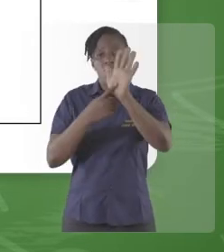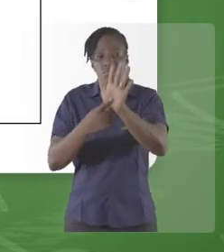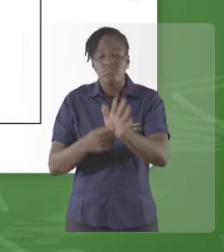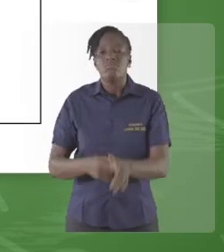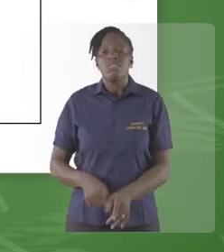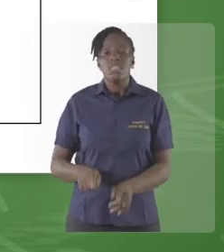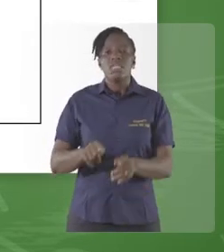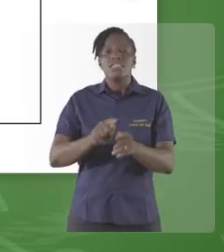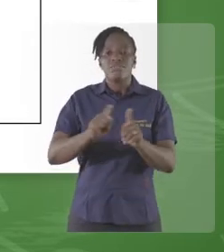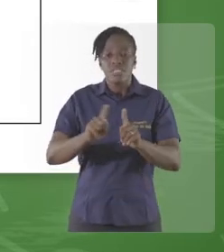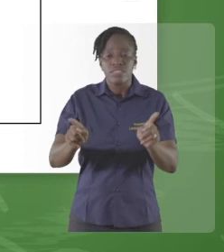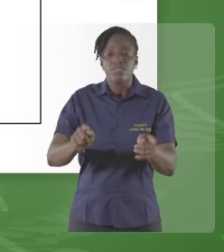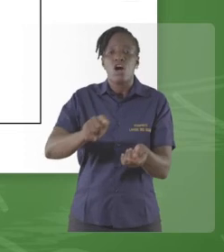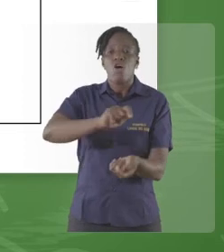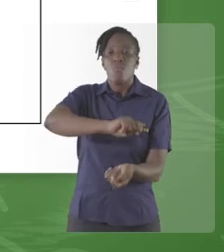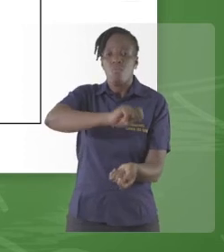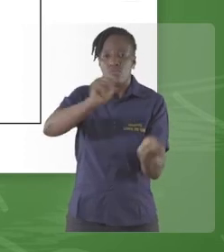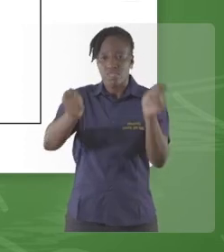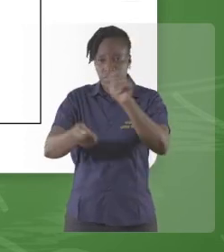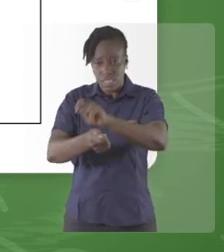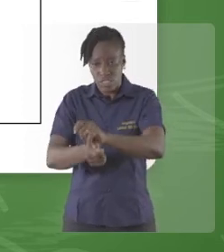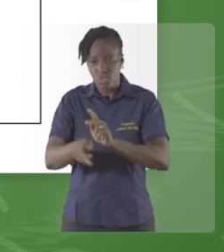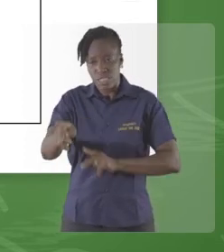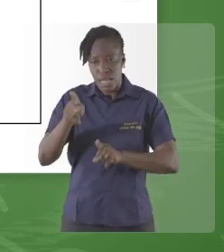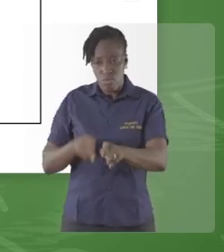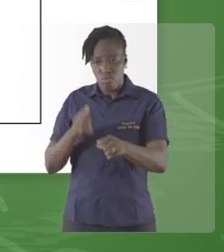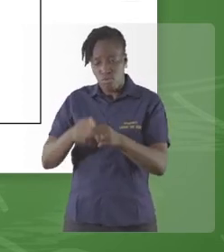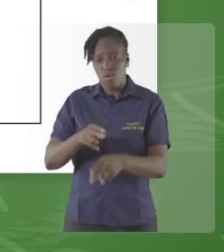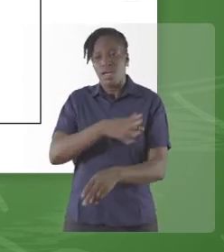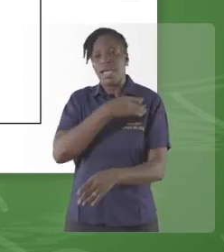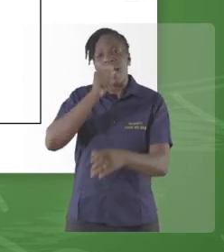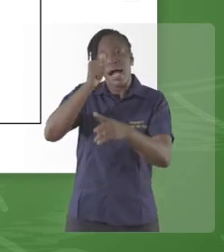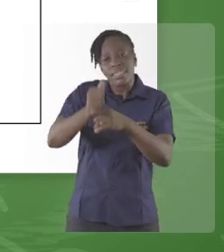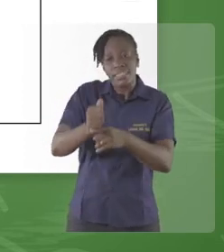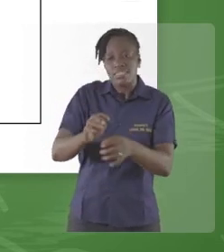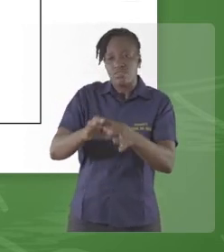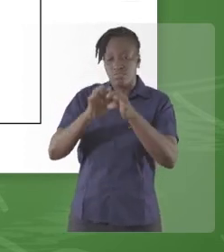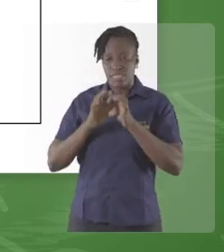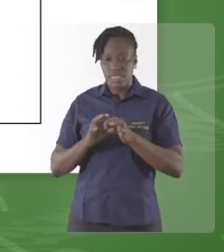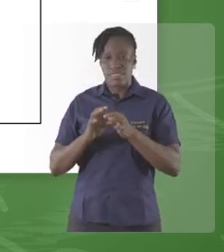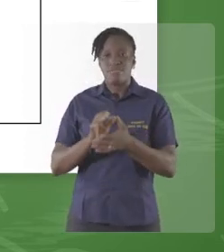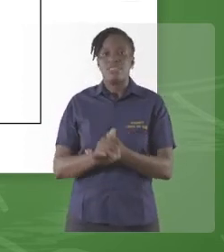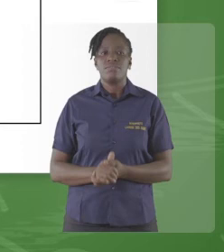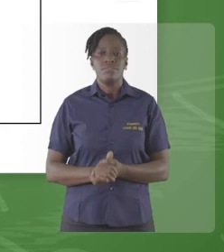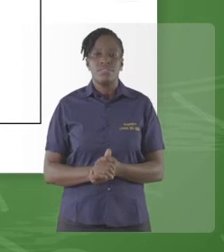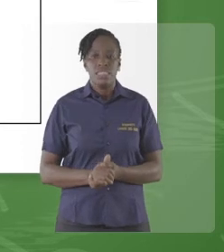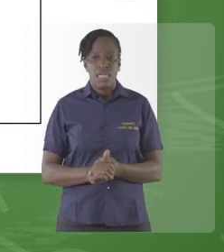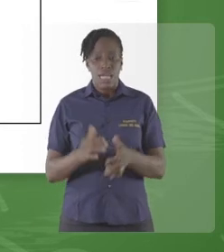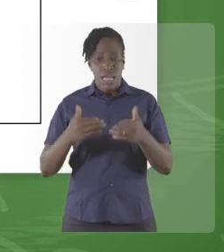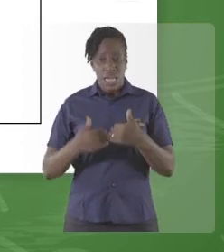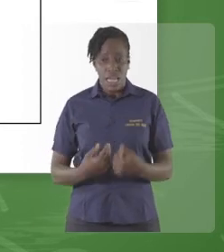modifications au niveau des pronoms et des adjectifs possessifs. Nous continuons avec nos deux